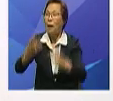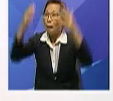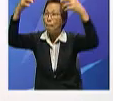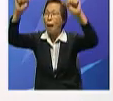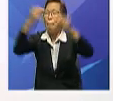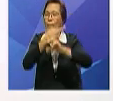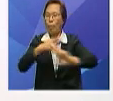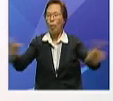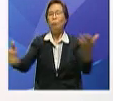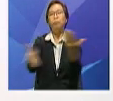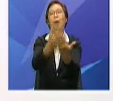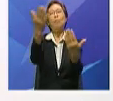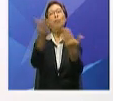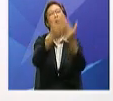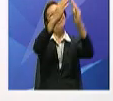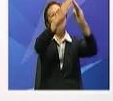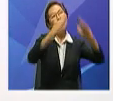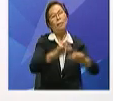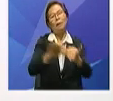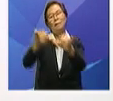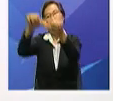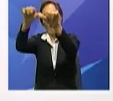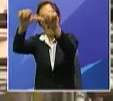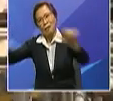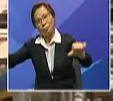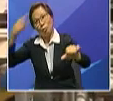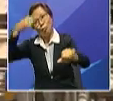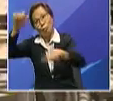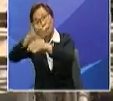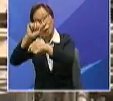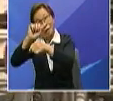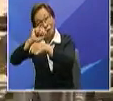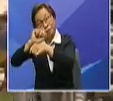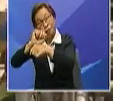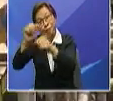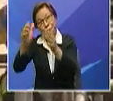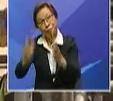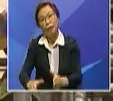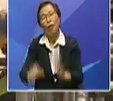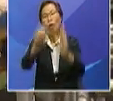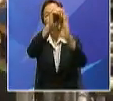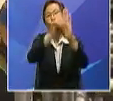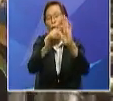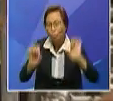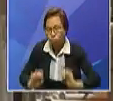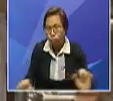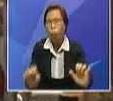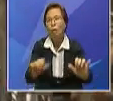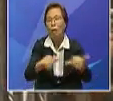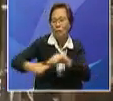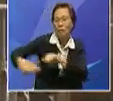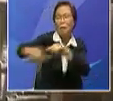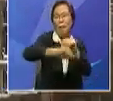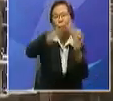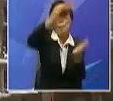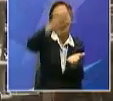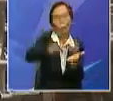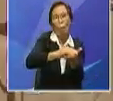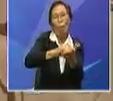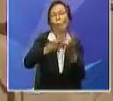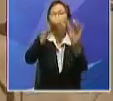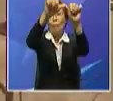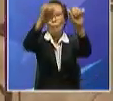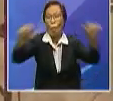yang menyediakan kemudahan Perumahan dan penginapan pada pekerja mana eh menerus iodine darurat standard minimum Perumahan